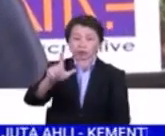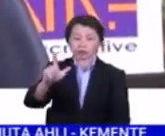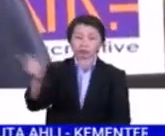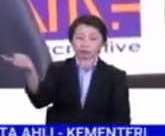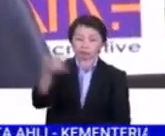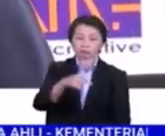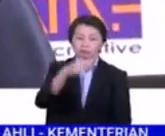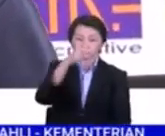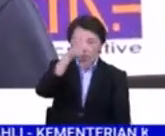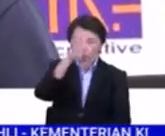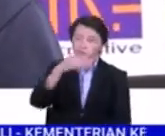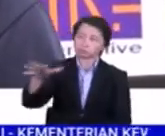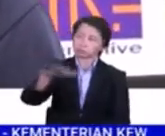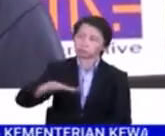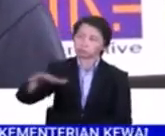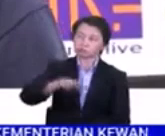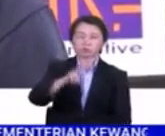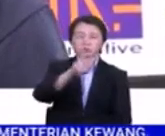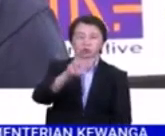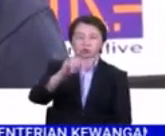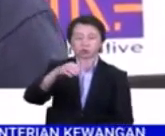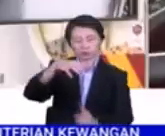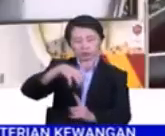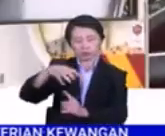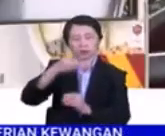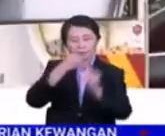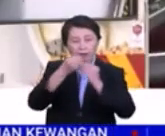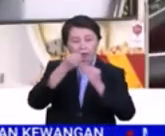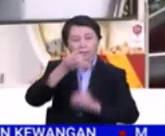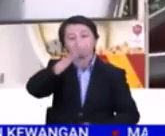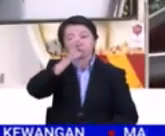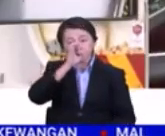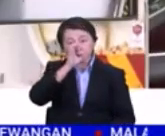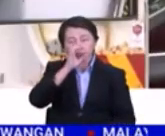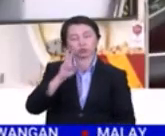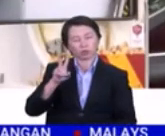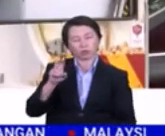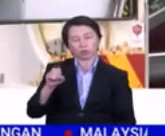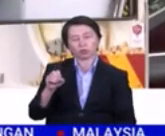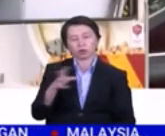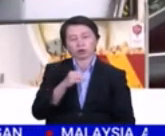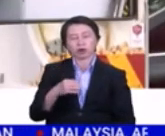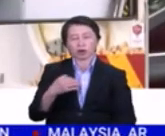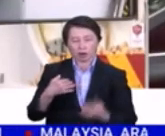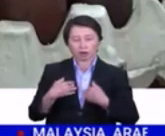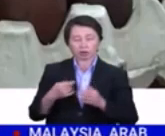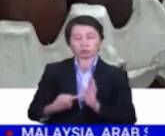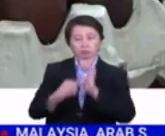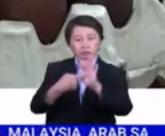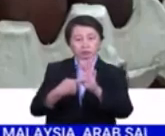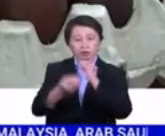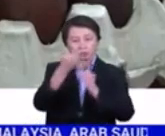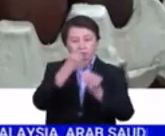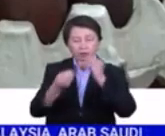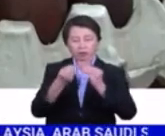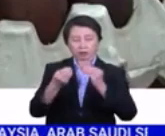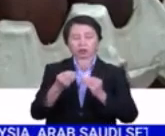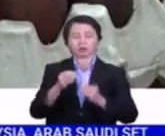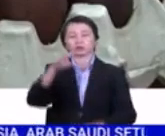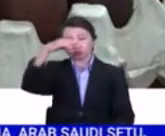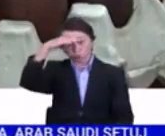dalam kira-kira 20 gerai makanan dan minuman yang mengetengahkan makanan tradisi